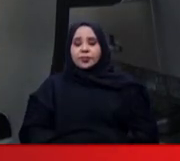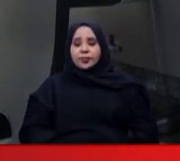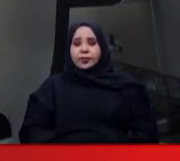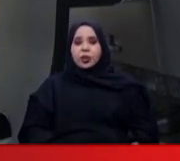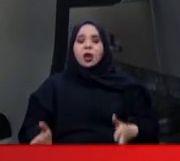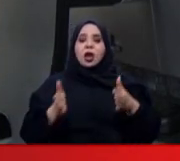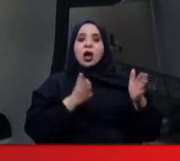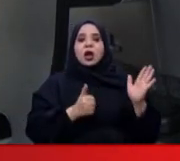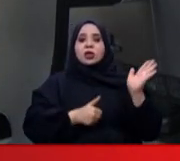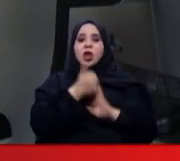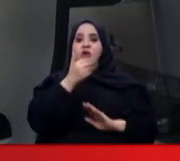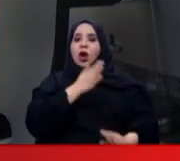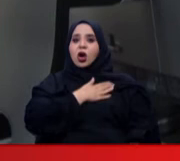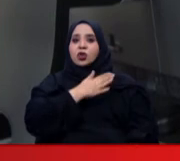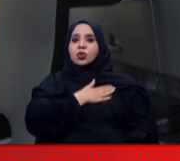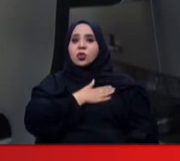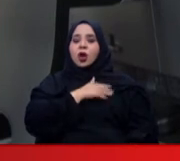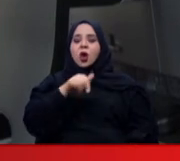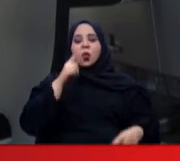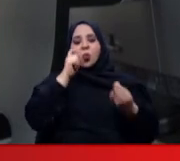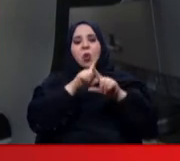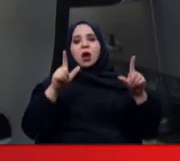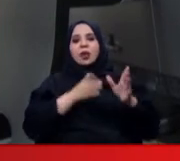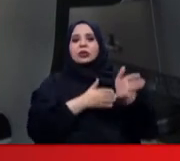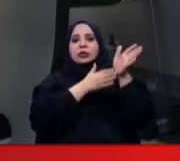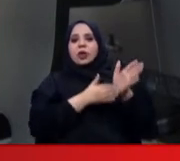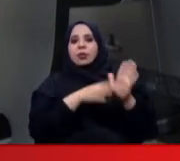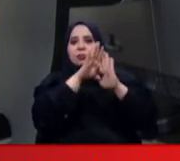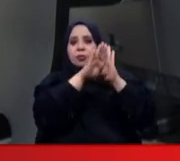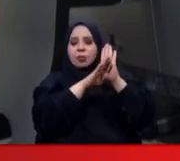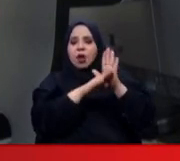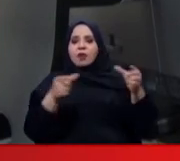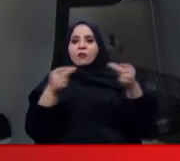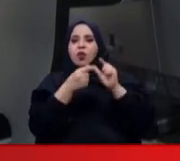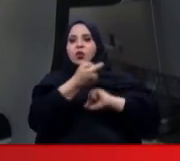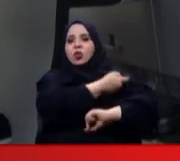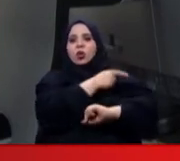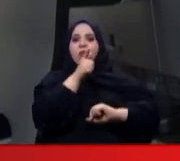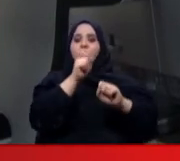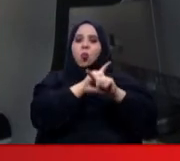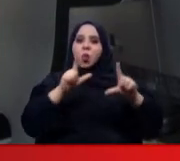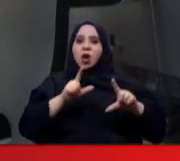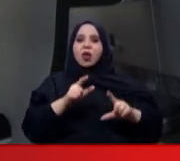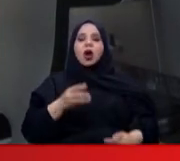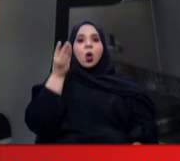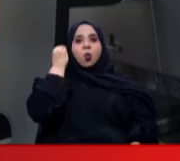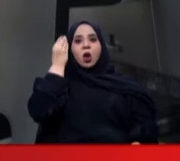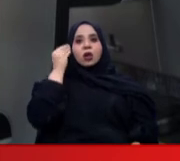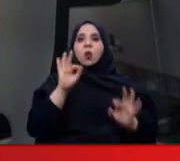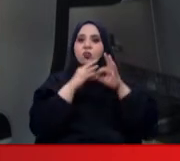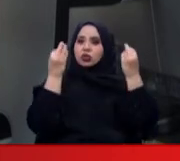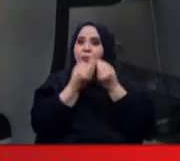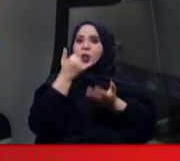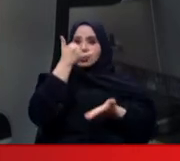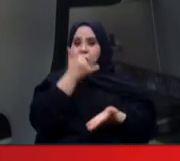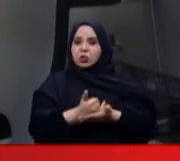وأكد أن نجاح موسم عاشوراء وما لمسناه من التزام بإجراءات الفريق الطبي يعبر عن حالة من الوعي المجتمعي والمسؤولية